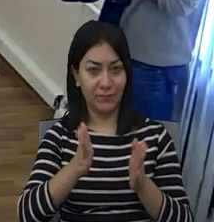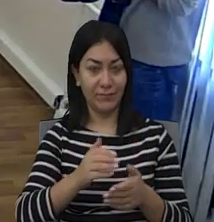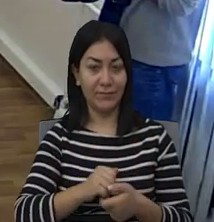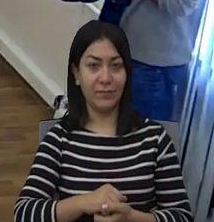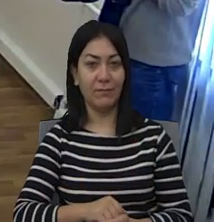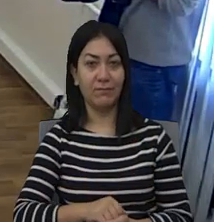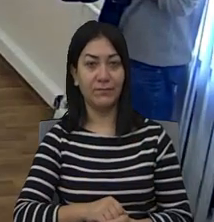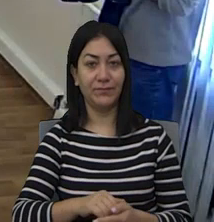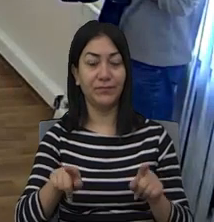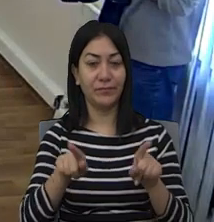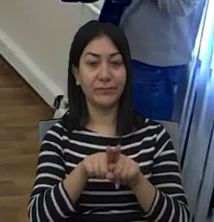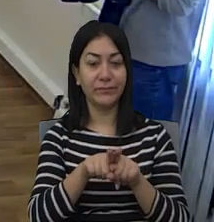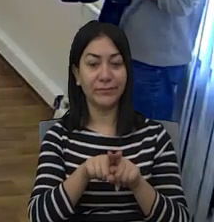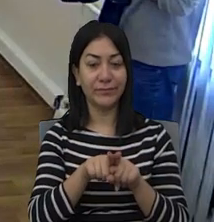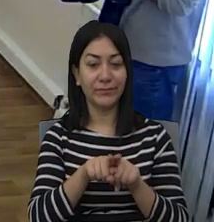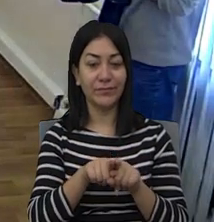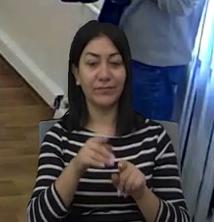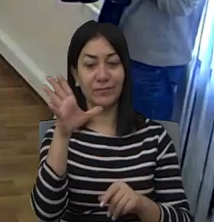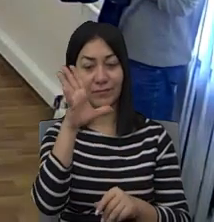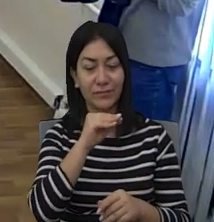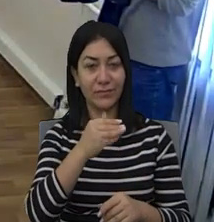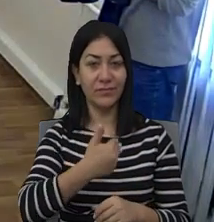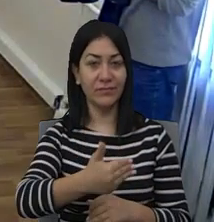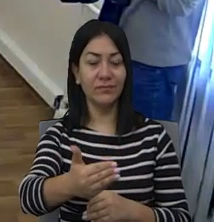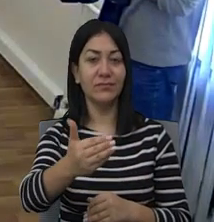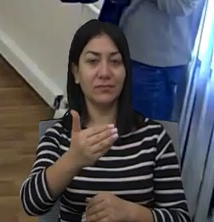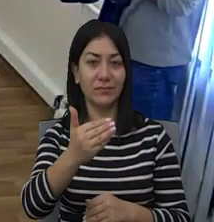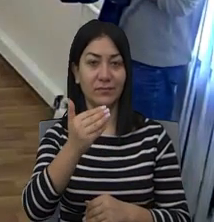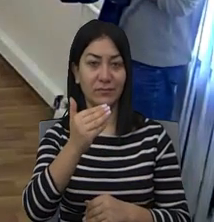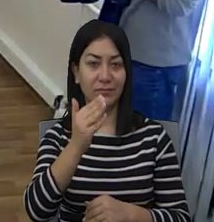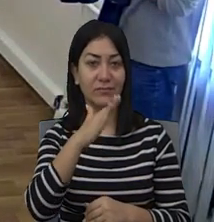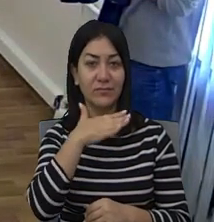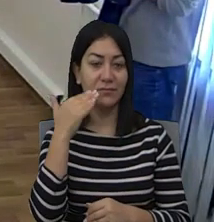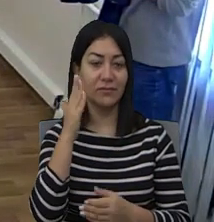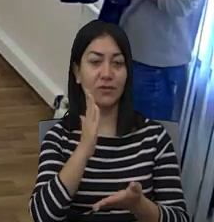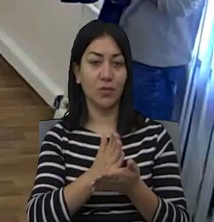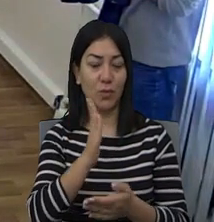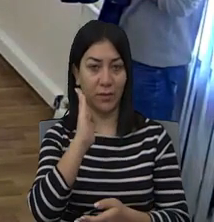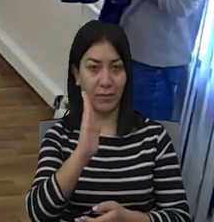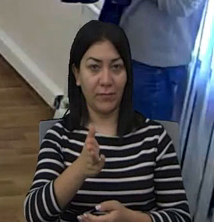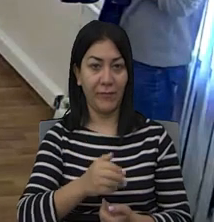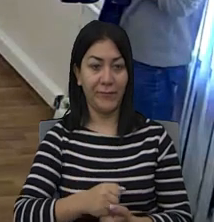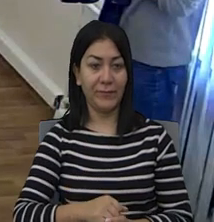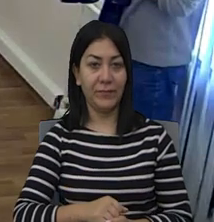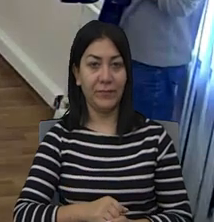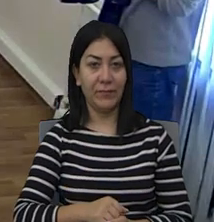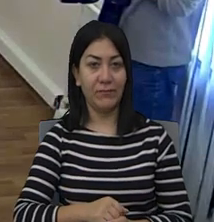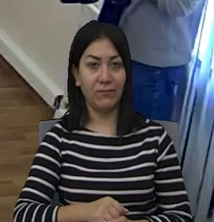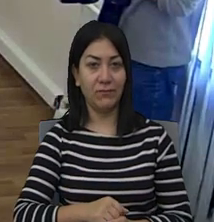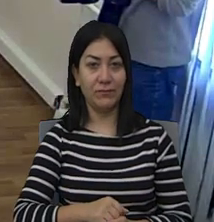նման առիթներ առաջիկայում մենք բազմիցս կունենանք։ I hope this is not